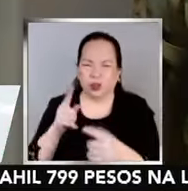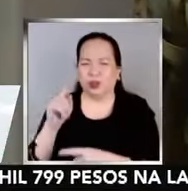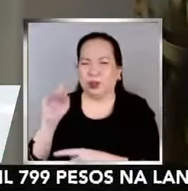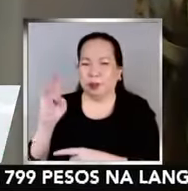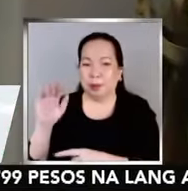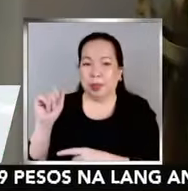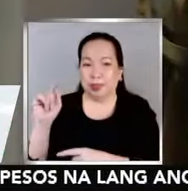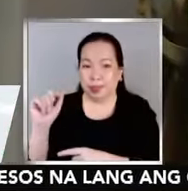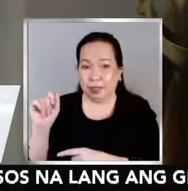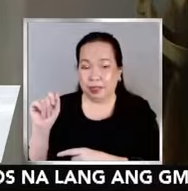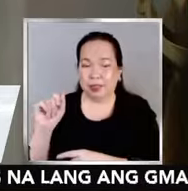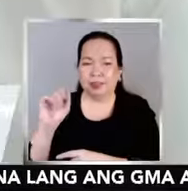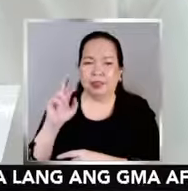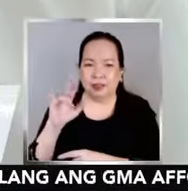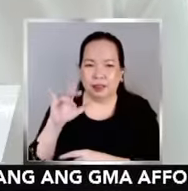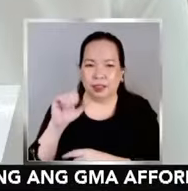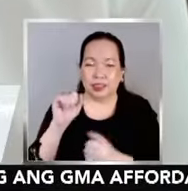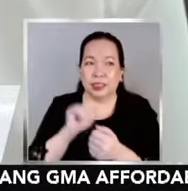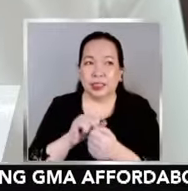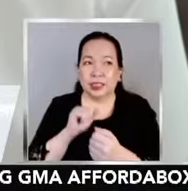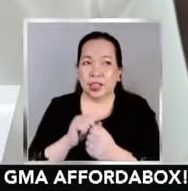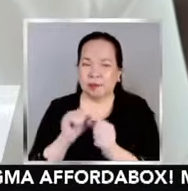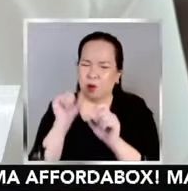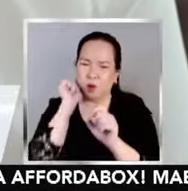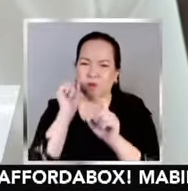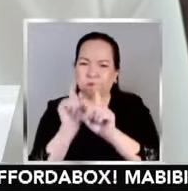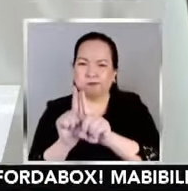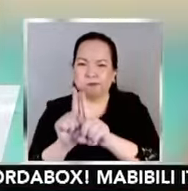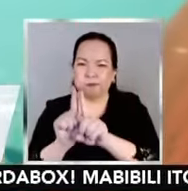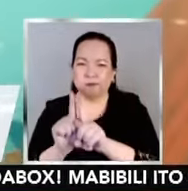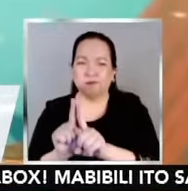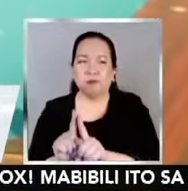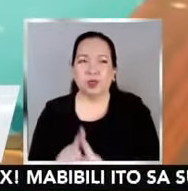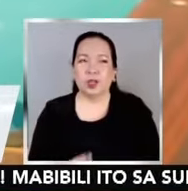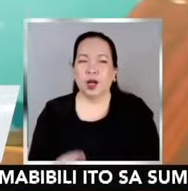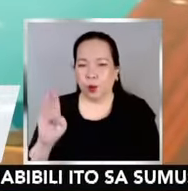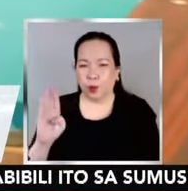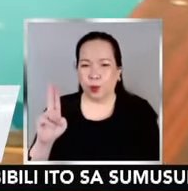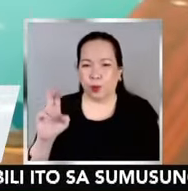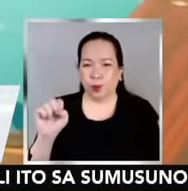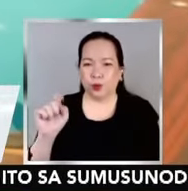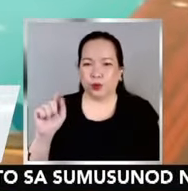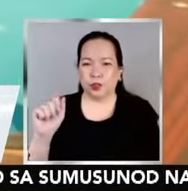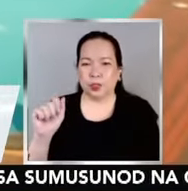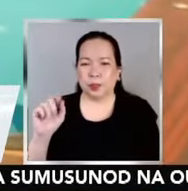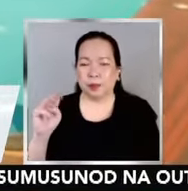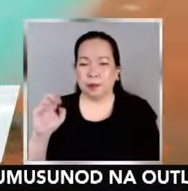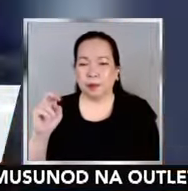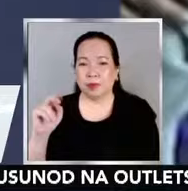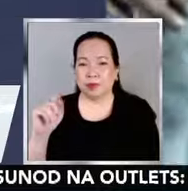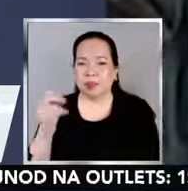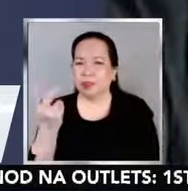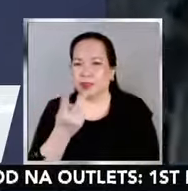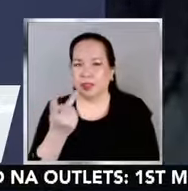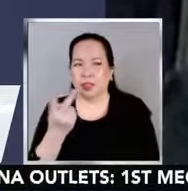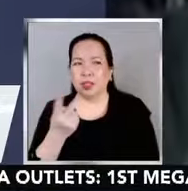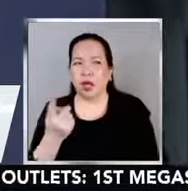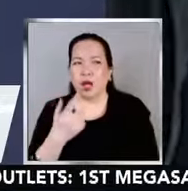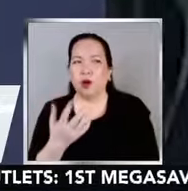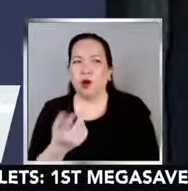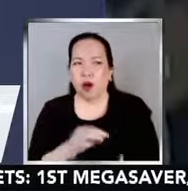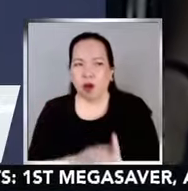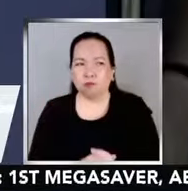na kasama ang kanyang sanggang dikit na si Francisco Janco Bustamante na nahirang ng 1998 Player of the Year ay